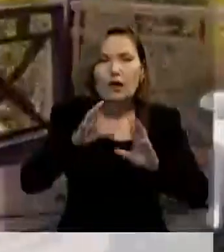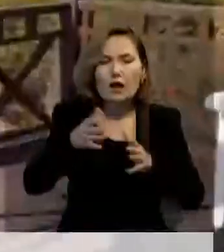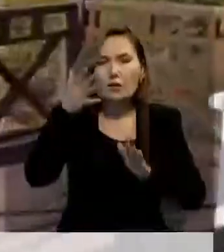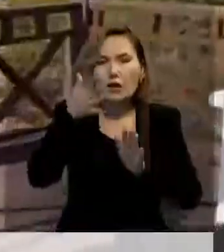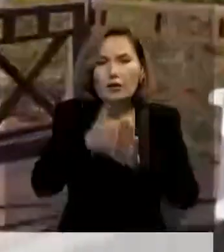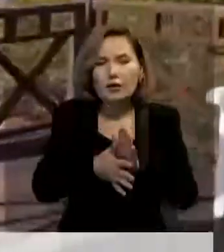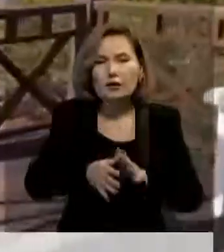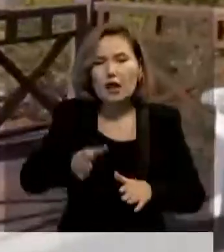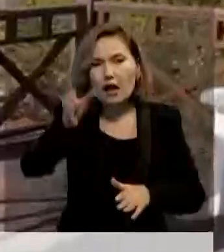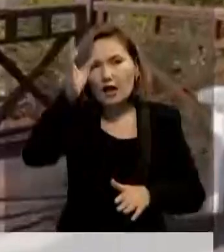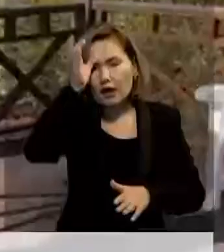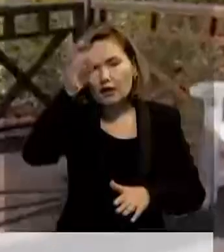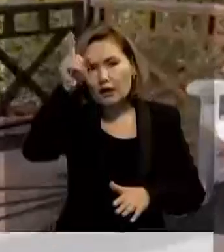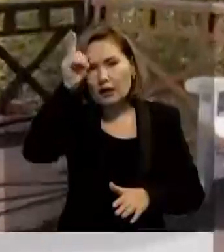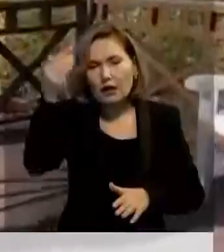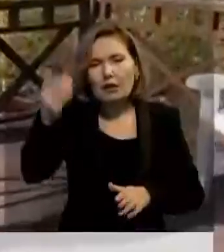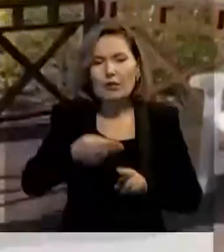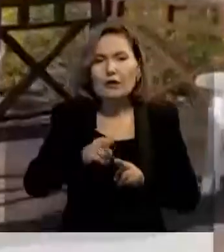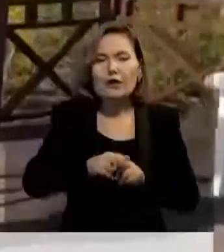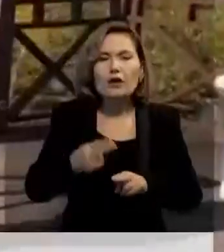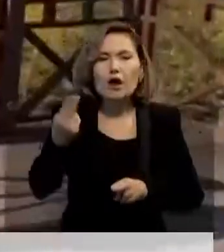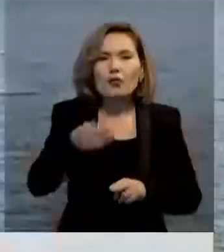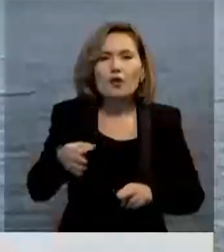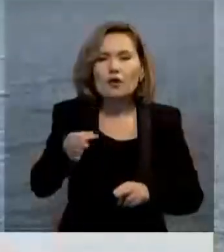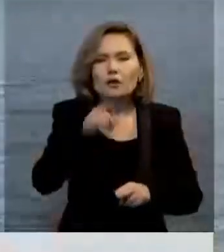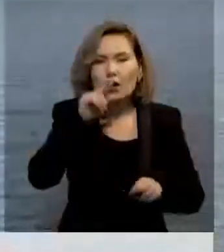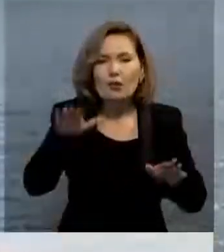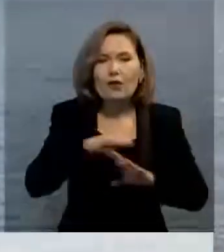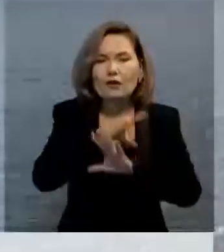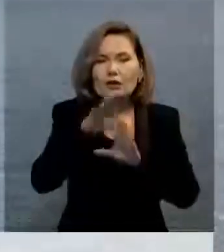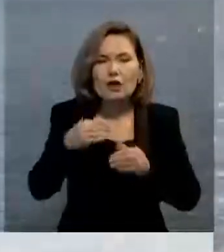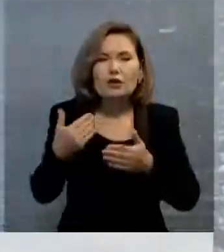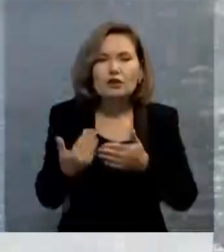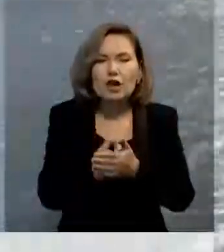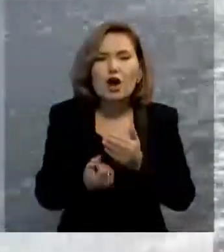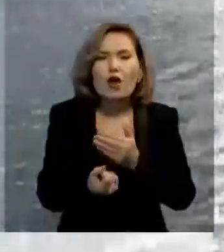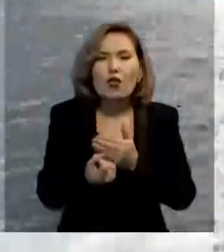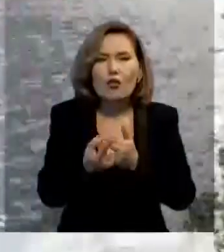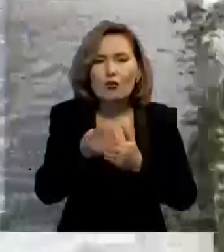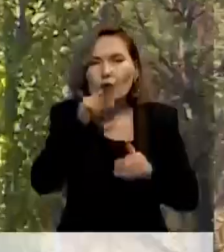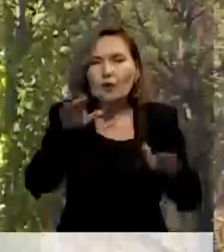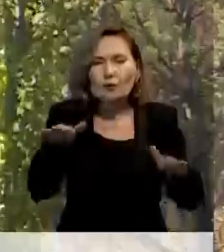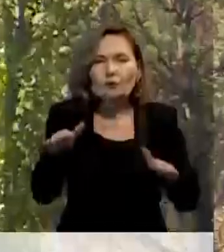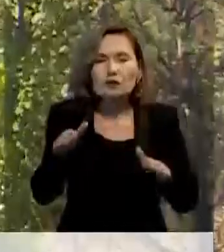жүргөн германиялык Януш Беккерде Акмола облысында кустардын жаңа 11 түрү байкалганын айтат.